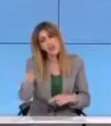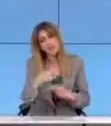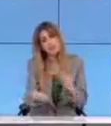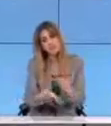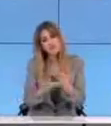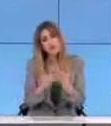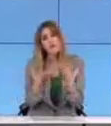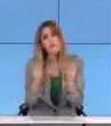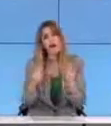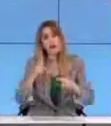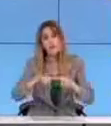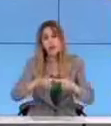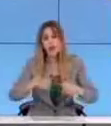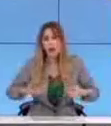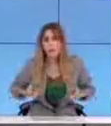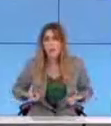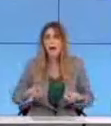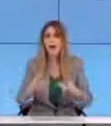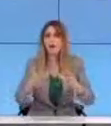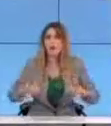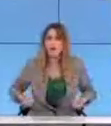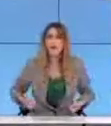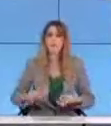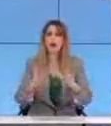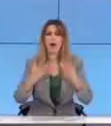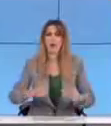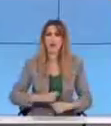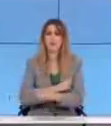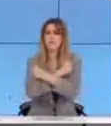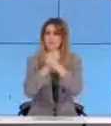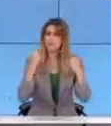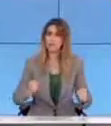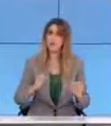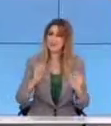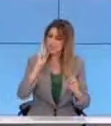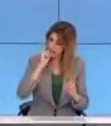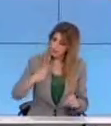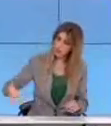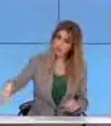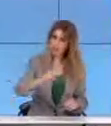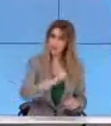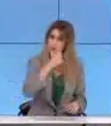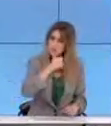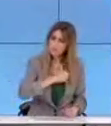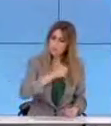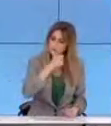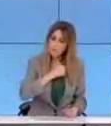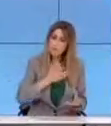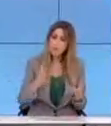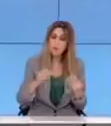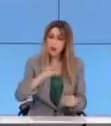δυνάμεις. Γνωρίζω πάρα πολύ καλά ότι έχετε περάσει κι εσείς πολλές δυσκολίες. Βιώνετε